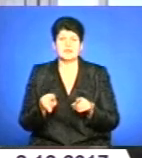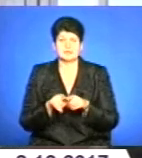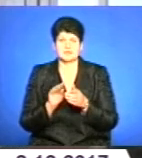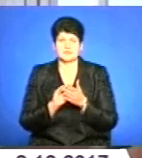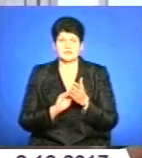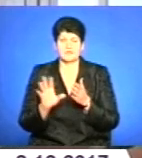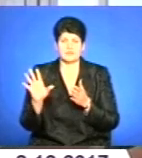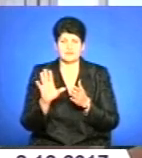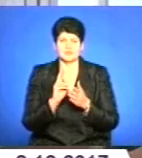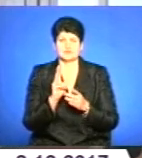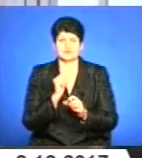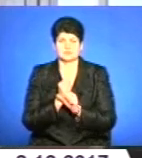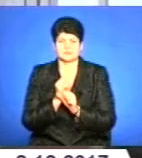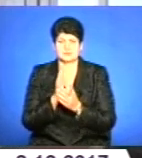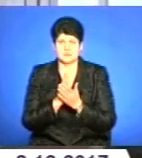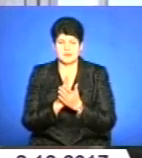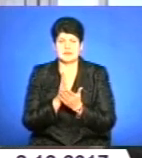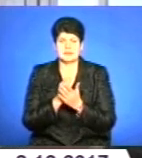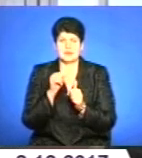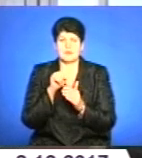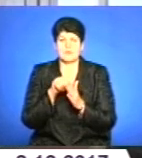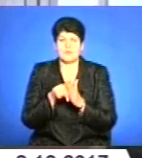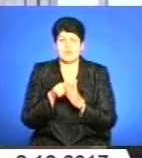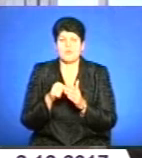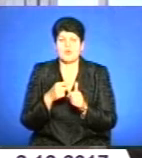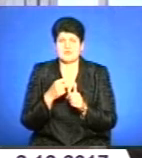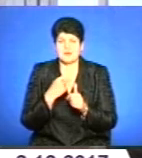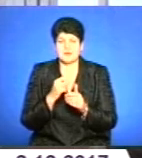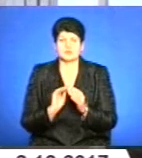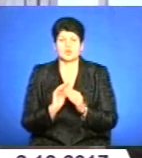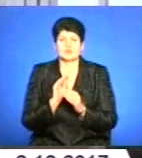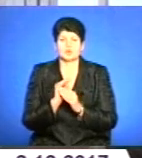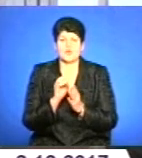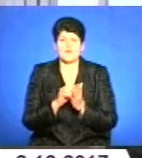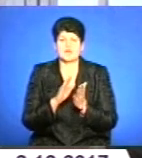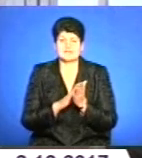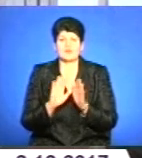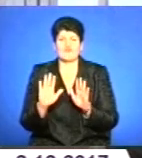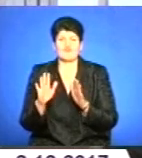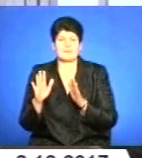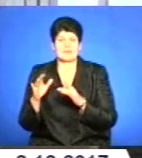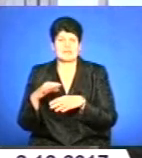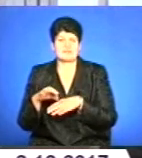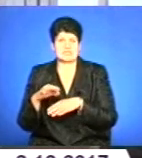цих органів, вводиться поняття додаткового реєстру випадків насильства,